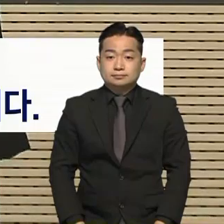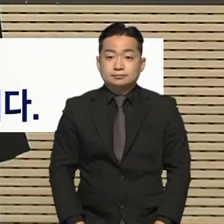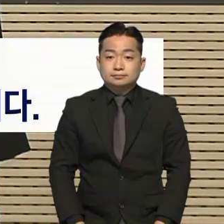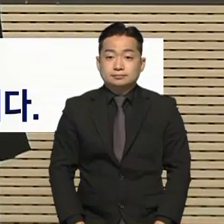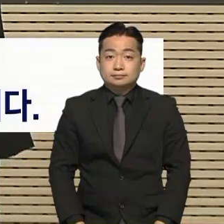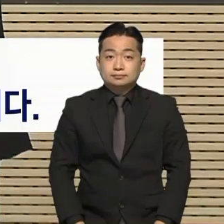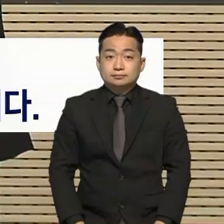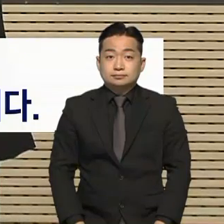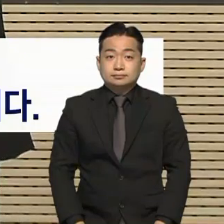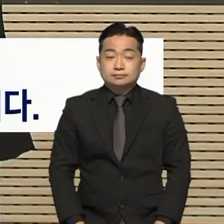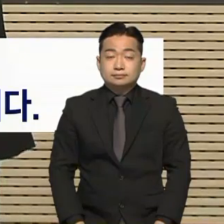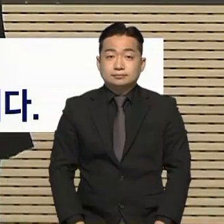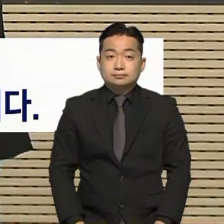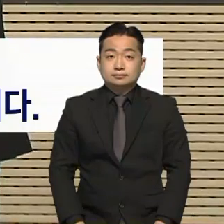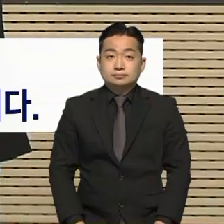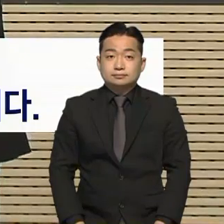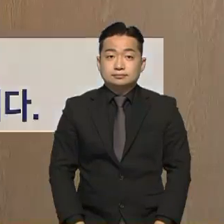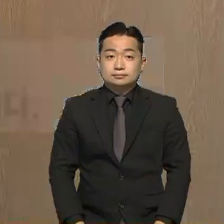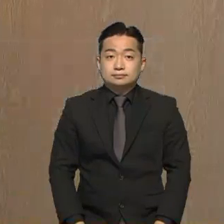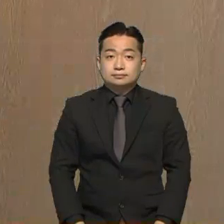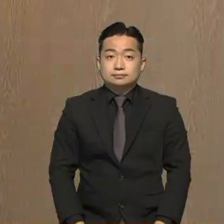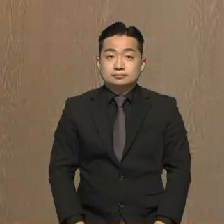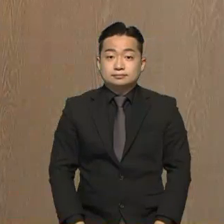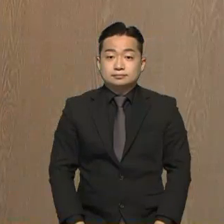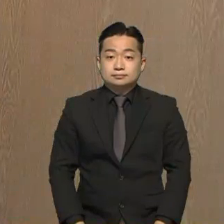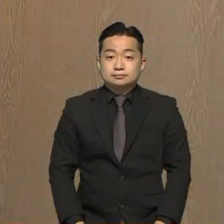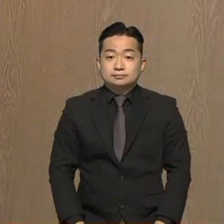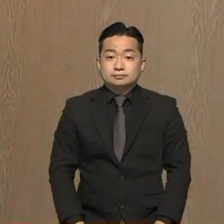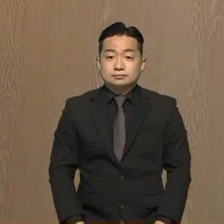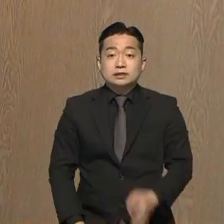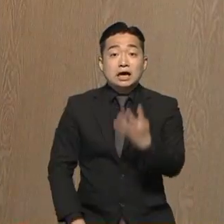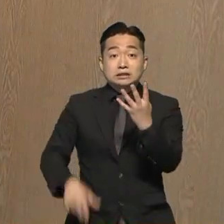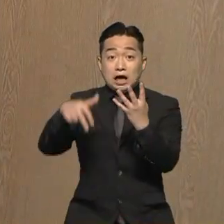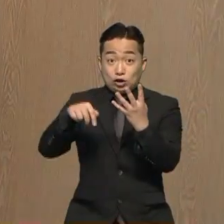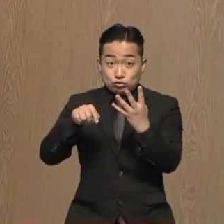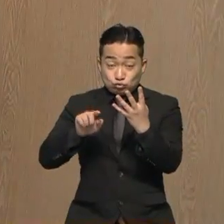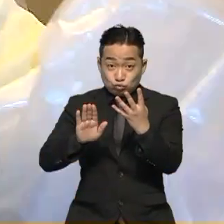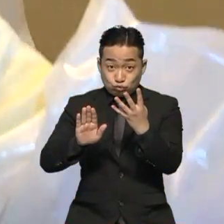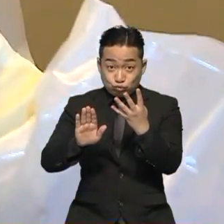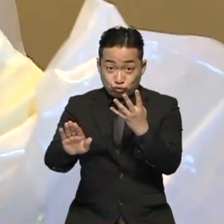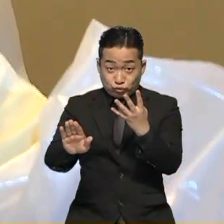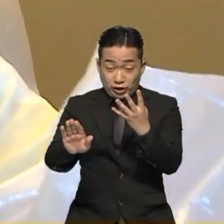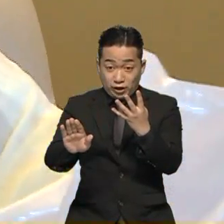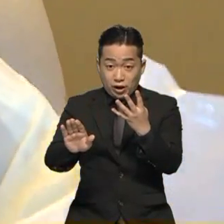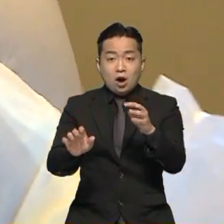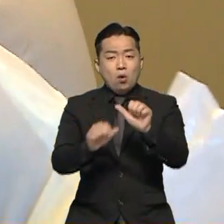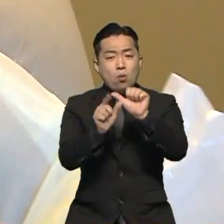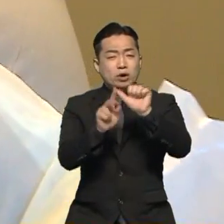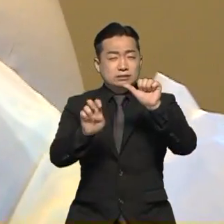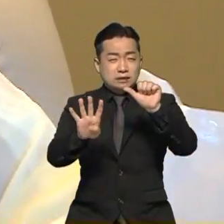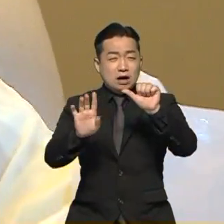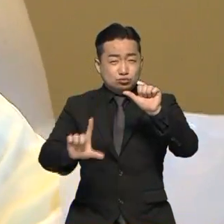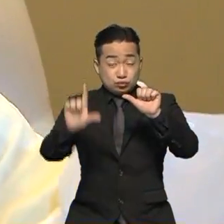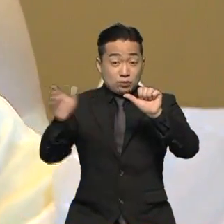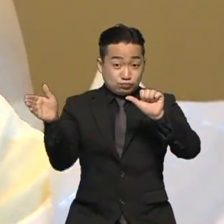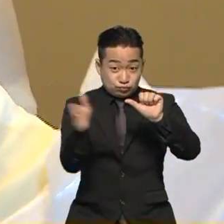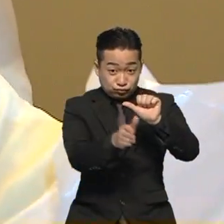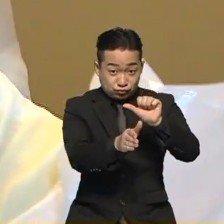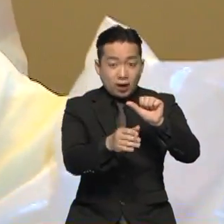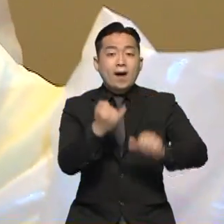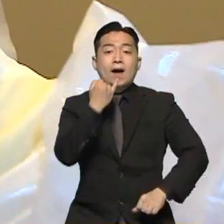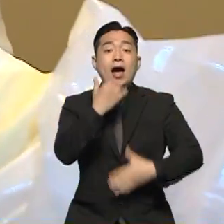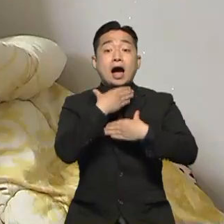등급을 조정하는 가장 중요한 이유입니다. 4주가 지나 다음 달 23일부터 안착기에 접어드는데 이때부터 많은